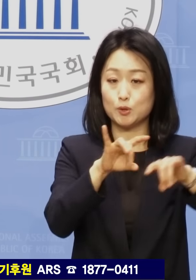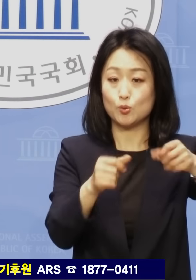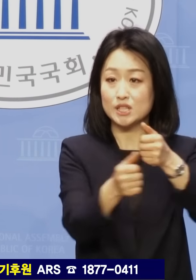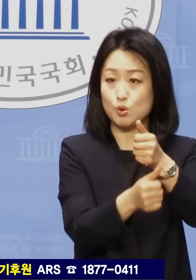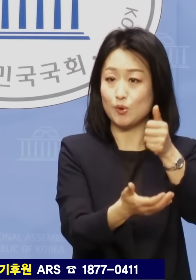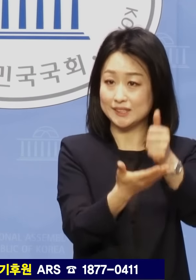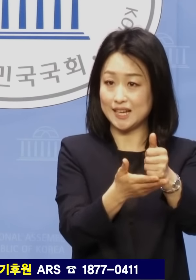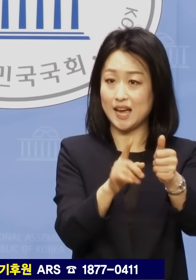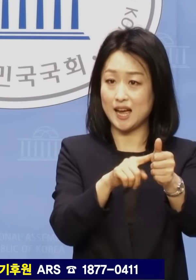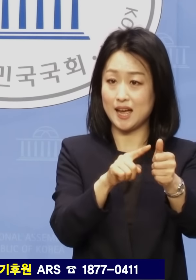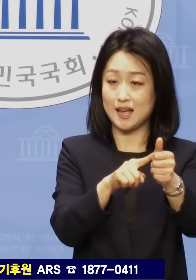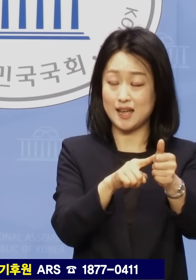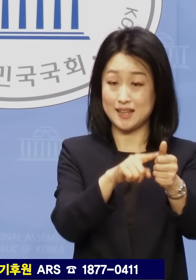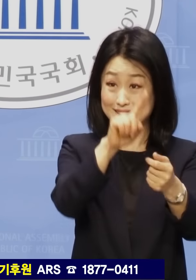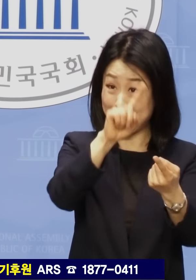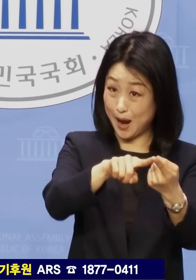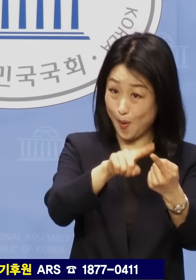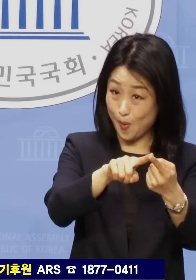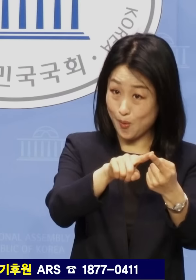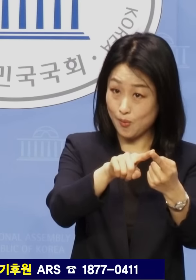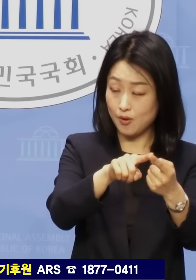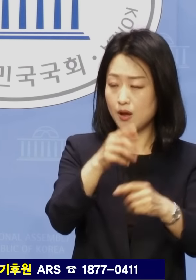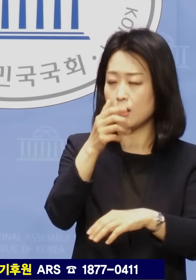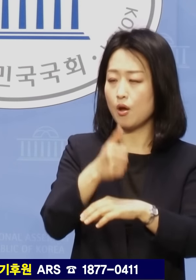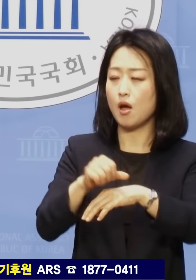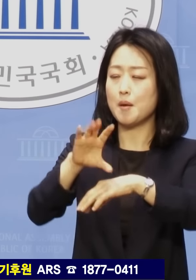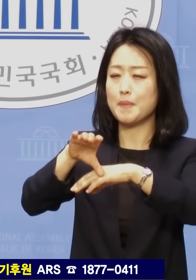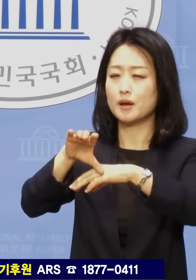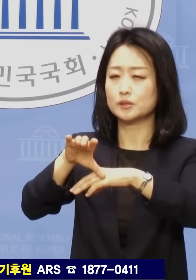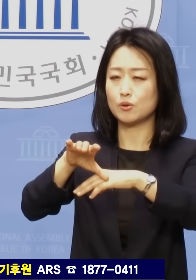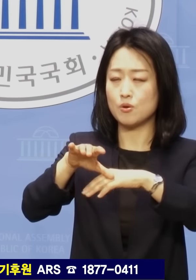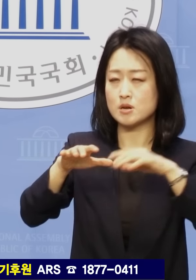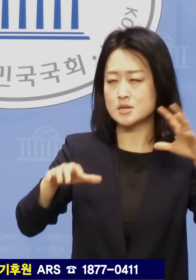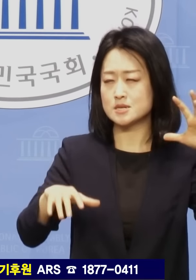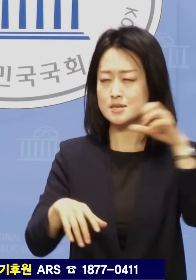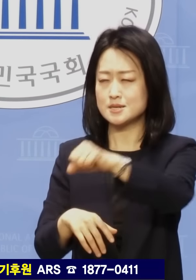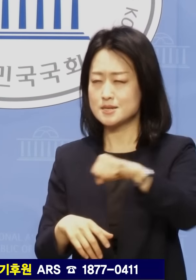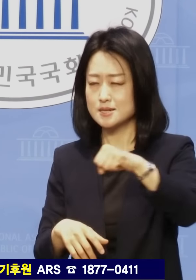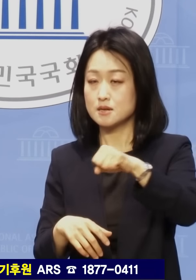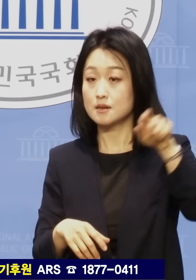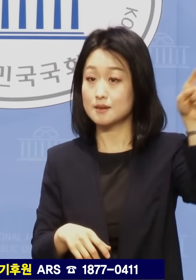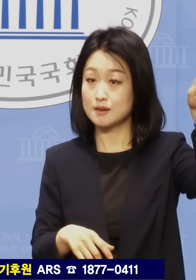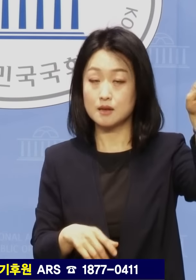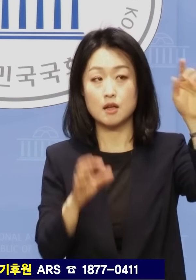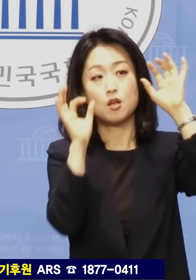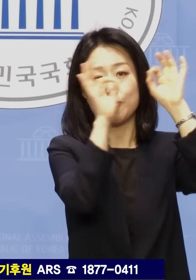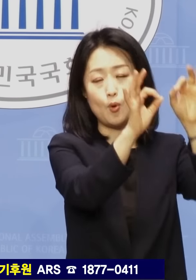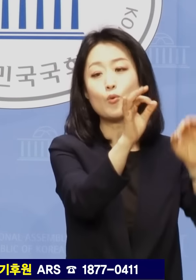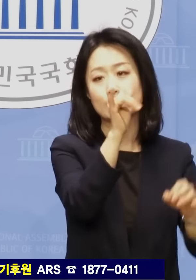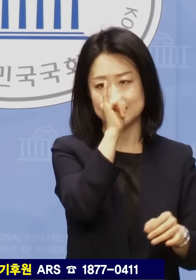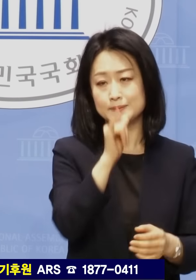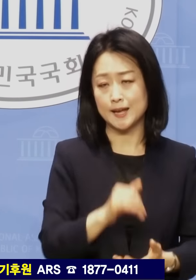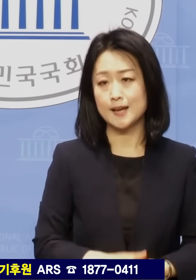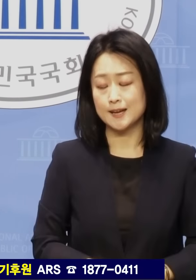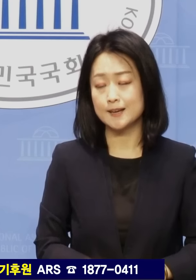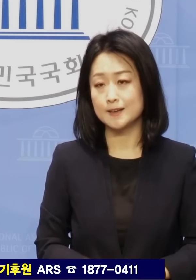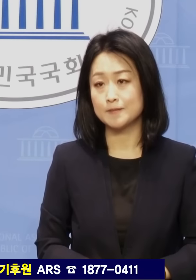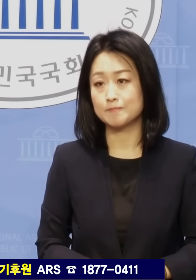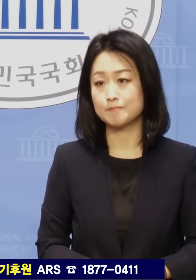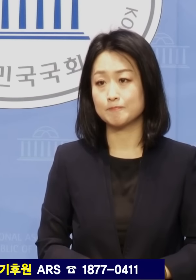나눈다면 놔둔다면 언론 통지에 대한 미련을 버리지 못한 것으로 간주될